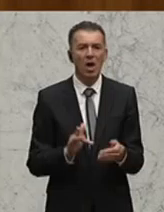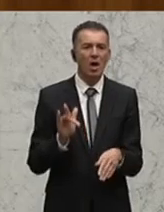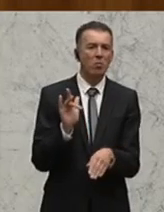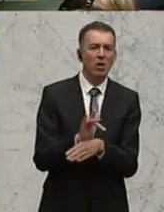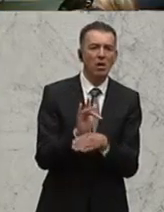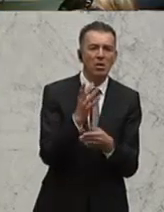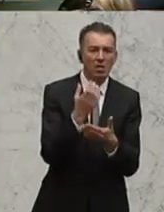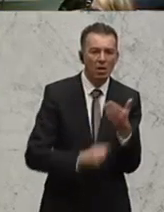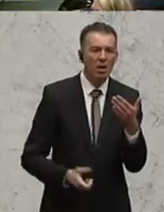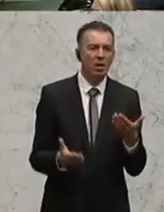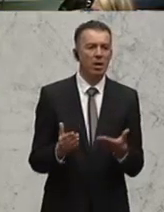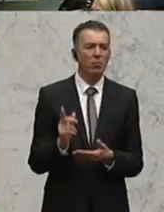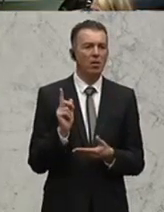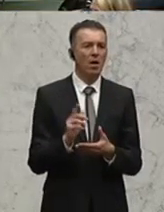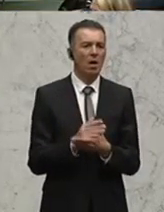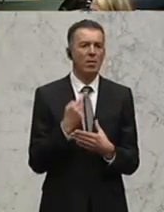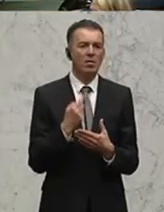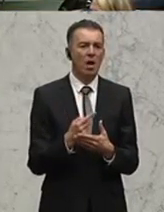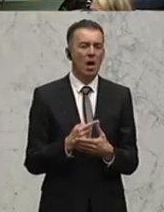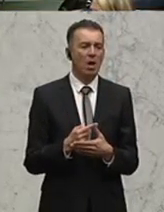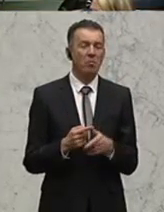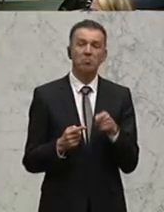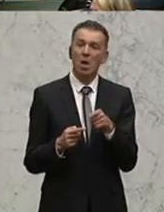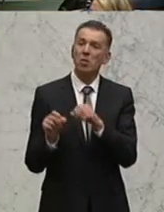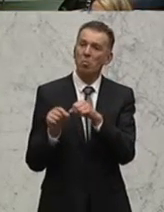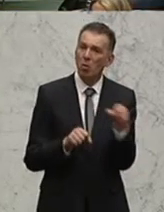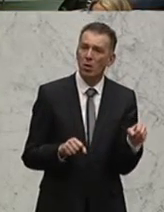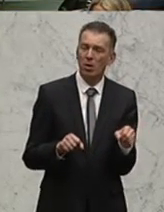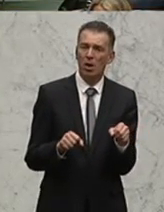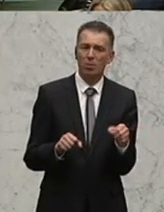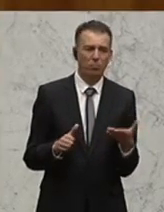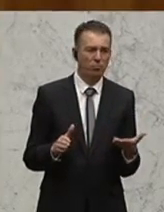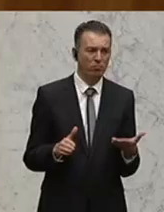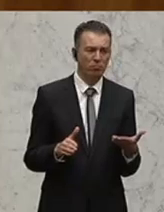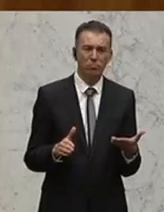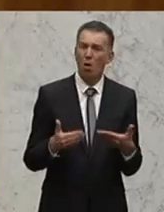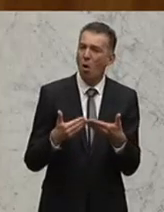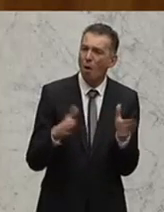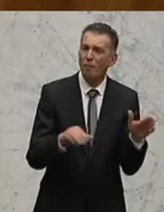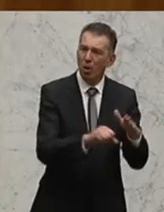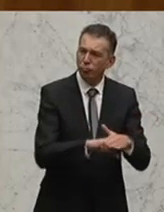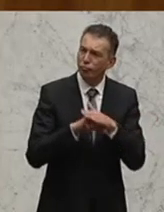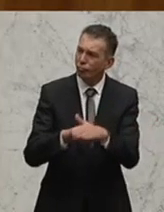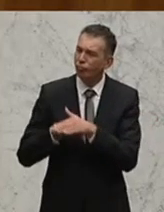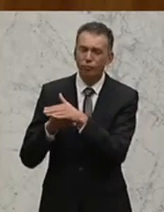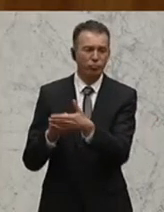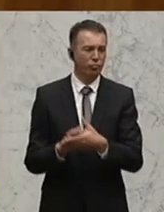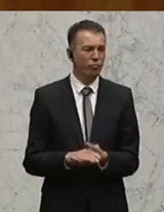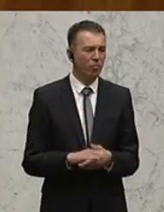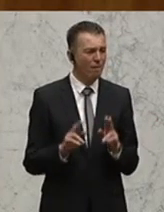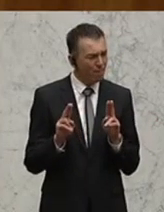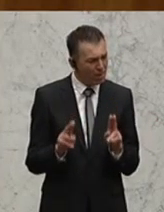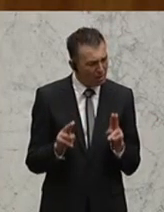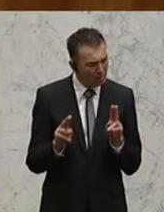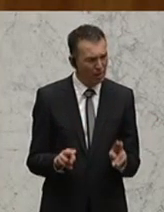man kritisiert die Ergebnisse, aber wenn man dann sagt, und das wären die Möglichkeiten, unterstützt von einer breiten Öffentlichkeit, unterstützt von